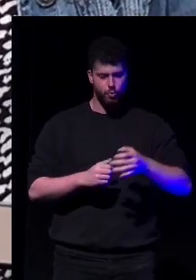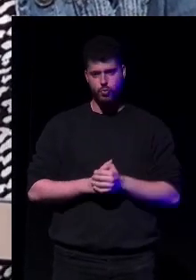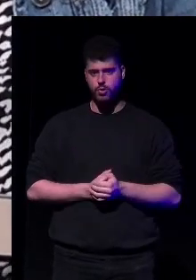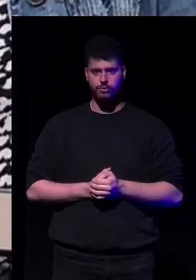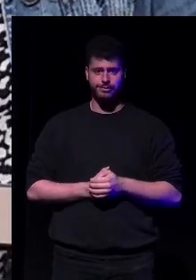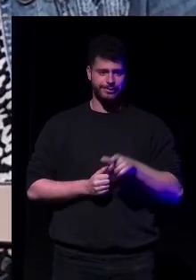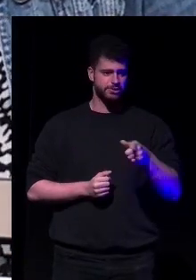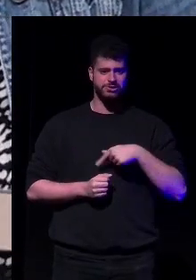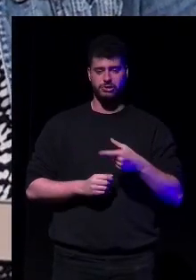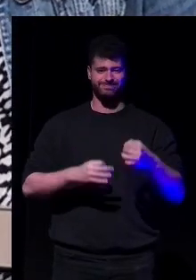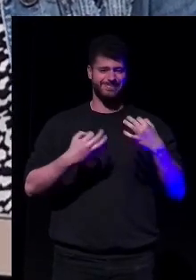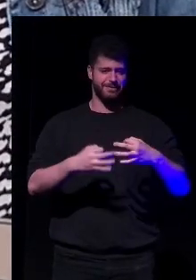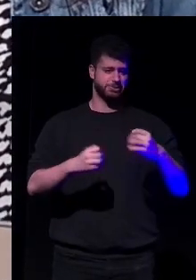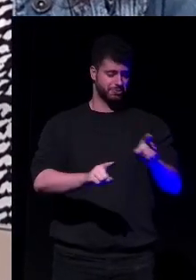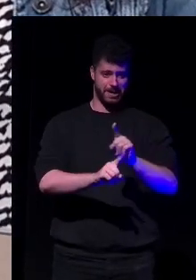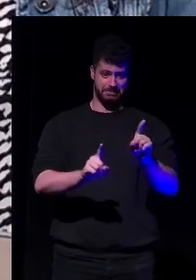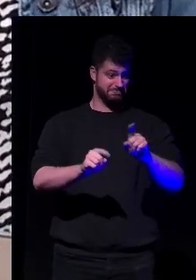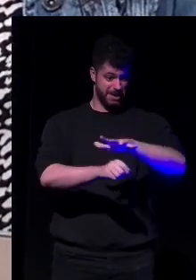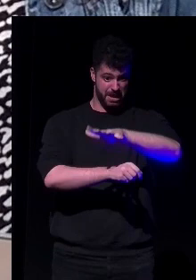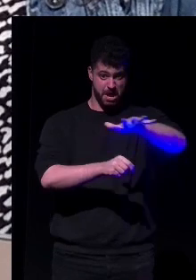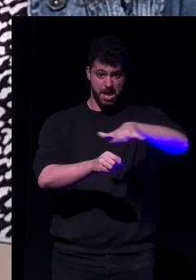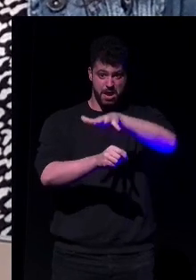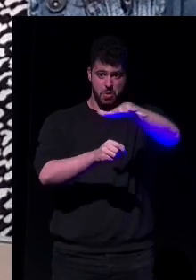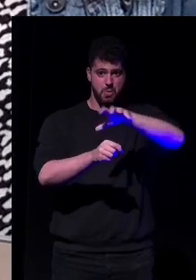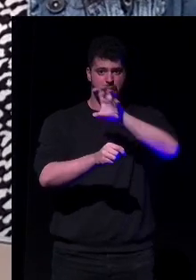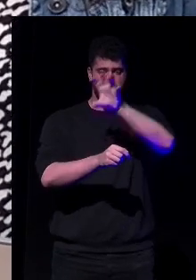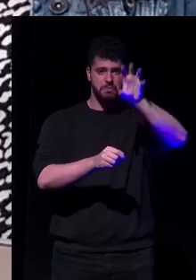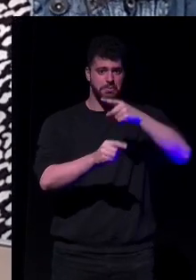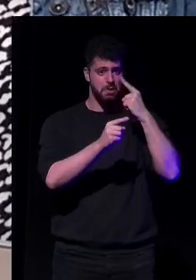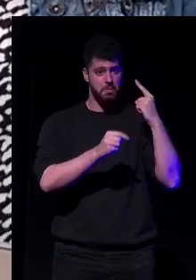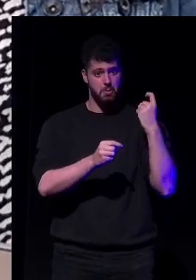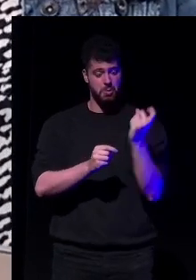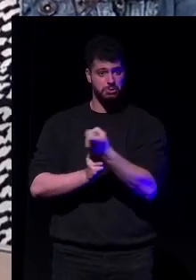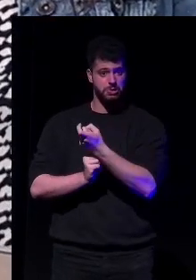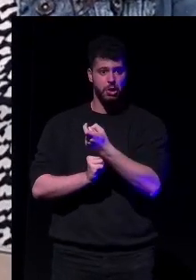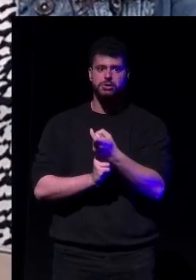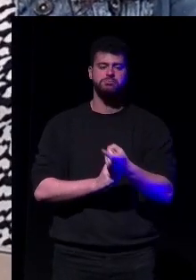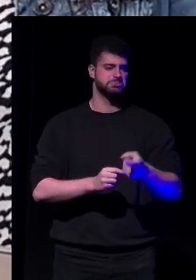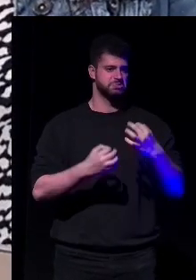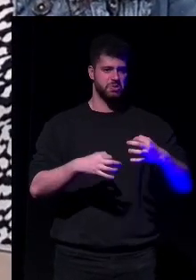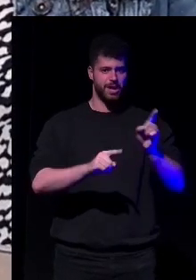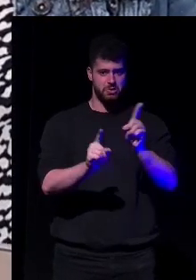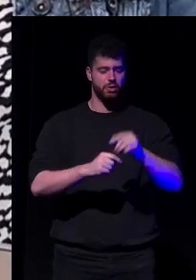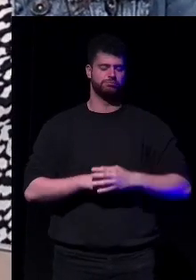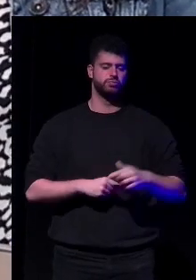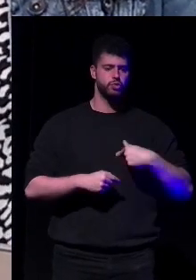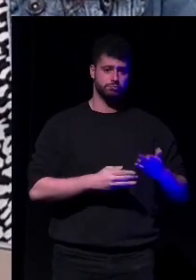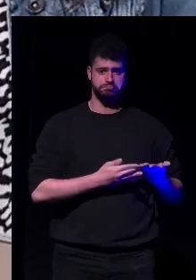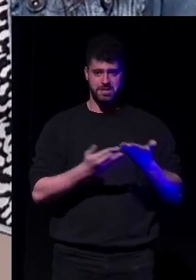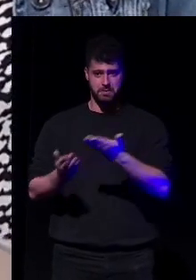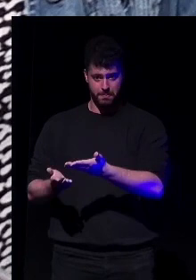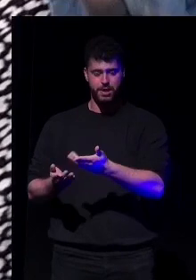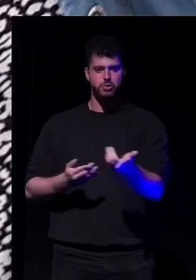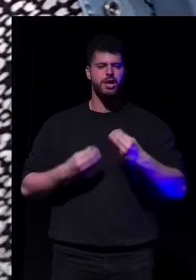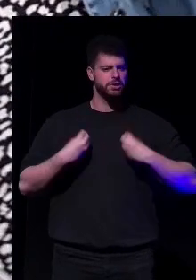és tan habitual en molts altres llocs. Per tant, com deia l'alcalde, jo us convido i m'agradaria molt doncs